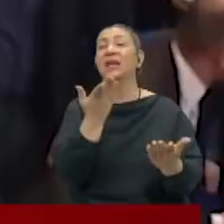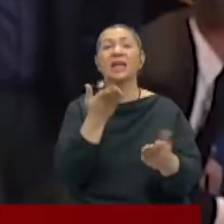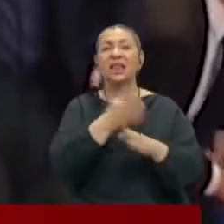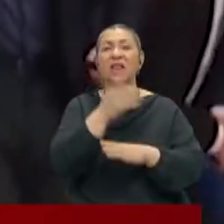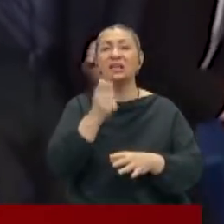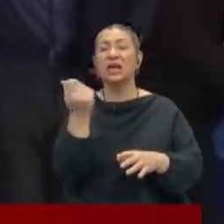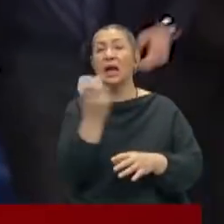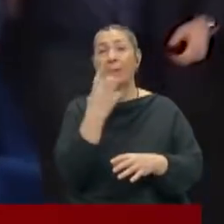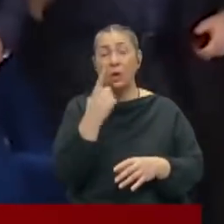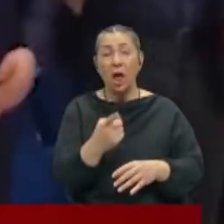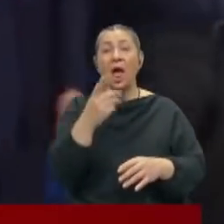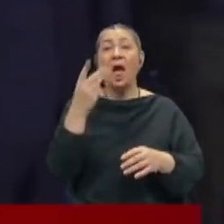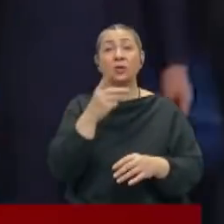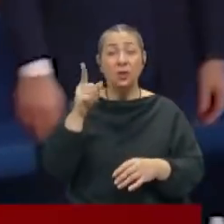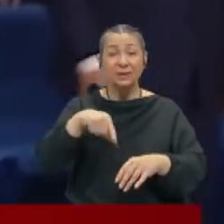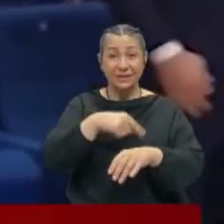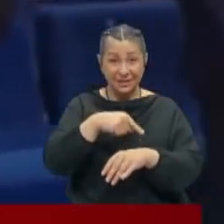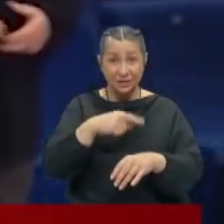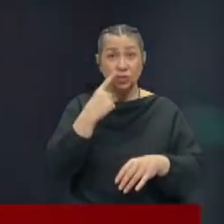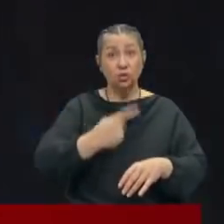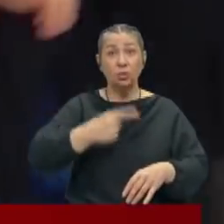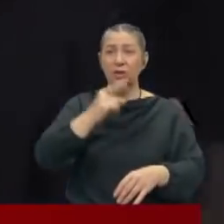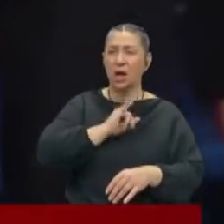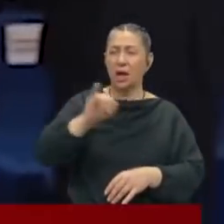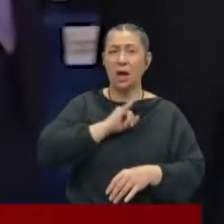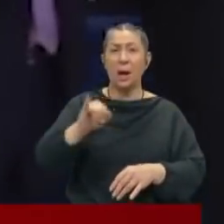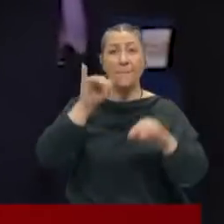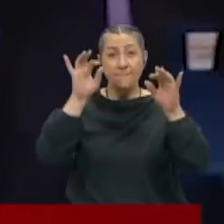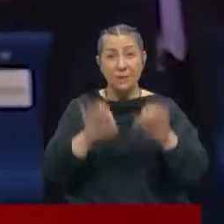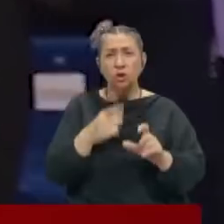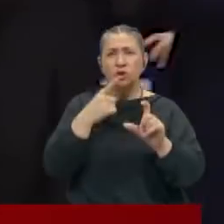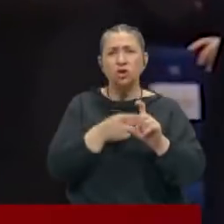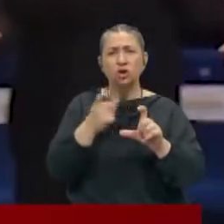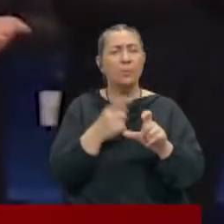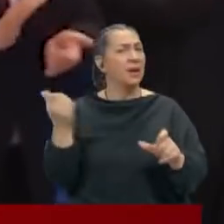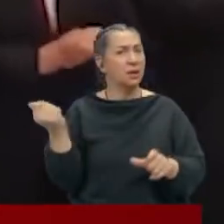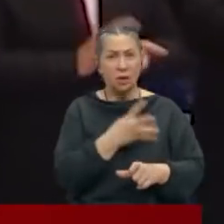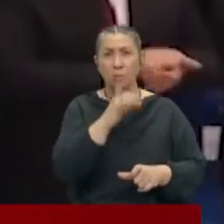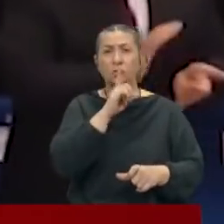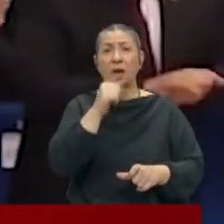verdiği rakamlara göre Erdoğan döneminde Cumhurbaşkanı'na hakaretten başlatılan soruşturma sayısı